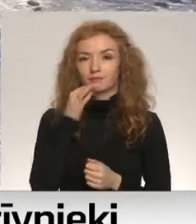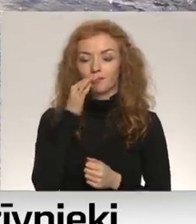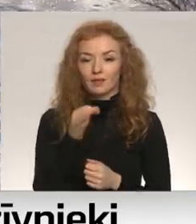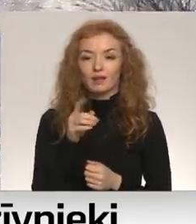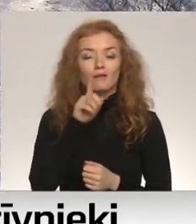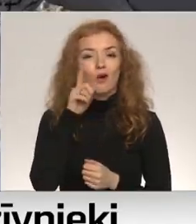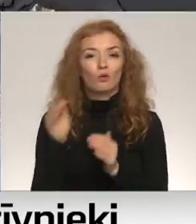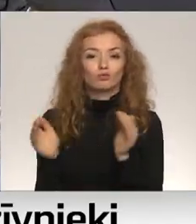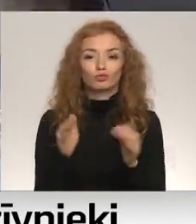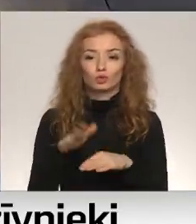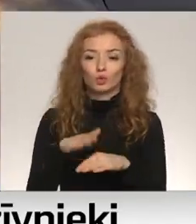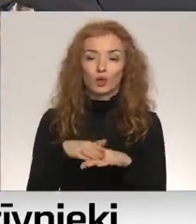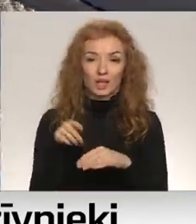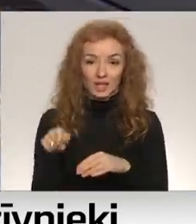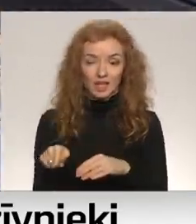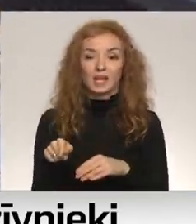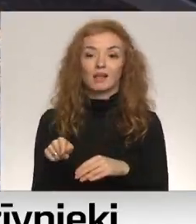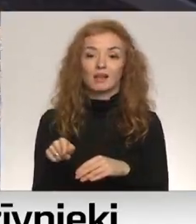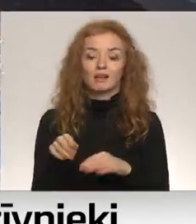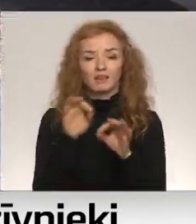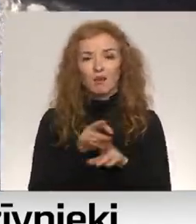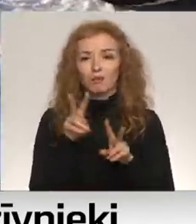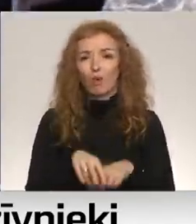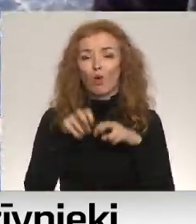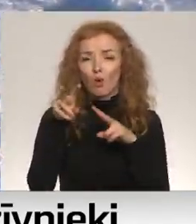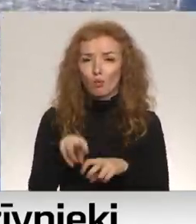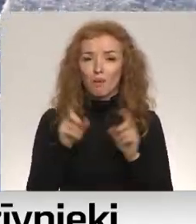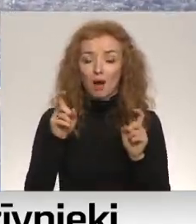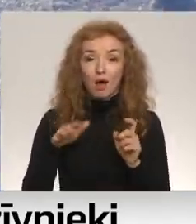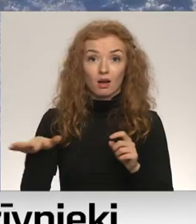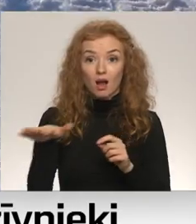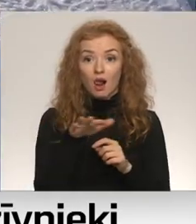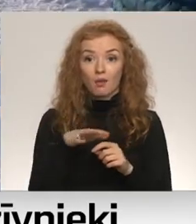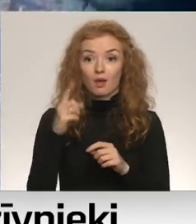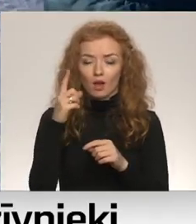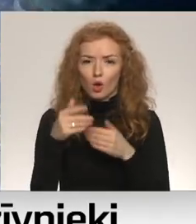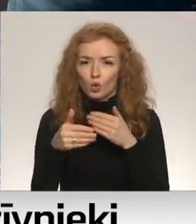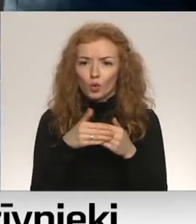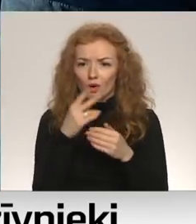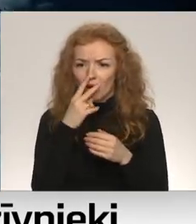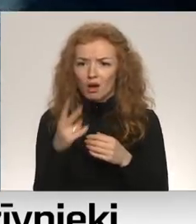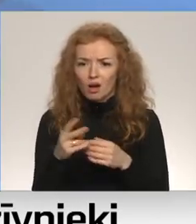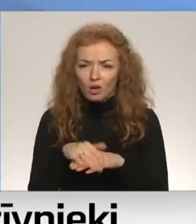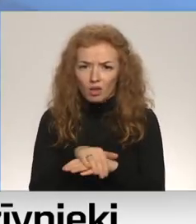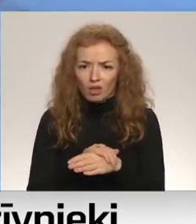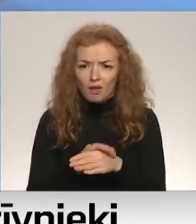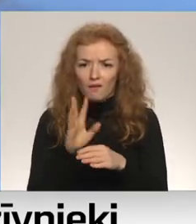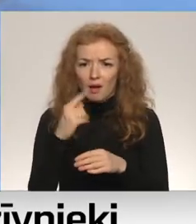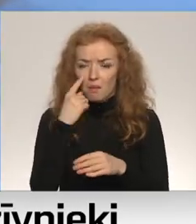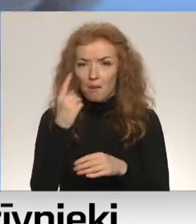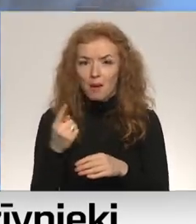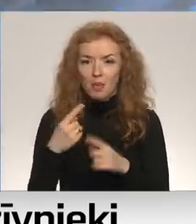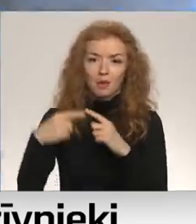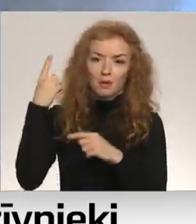gadus vecā sunīte Esmeralda jestri juņo pa sniegoto pagalmu. Vien tuvāk aplūkojot ķepu, var pamanīt